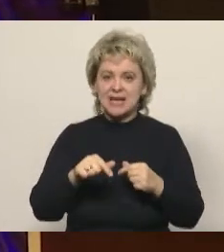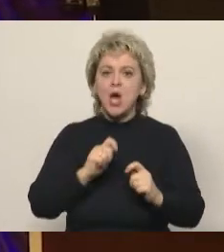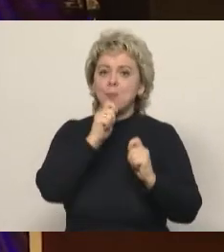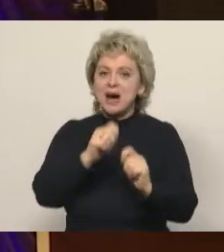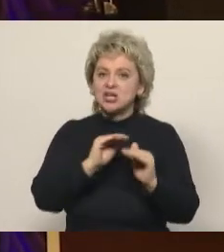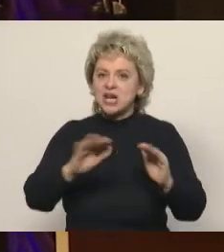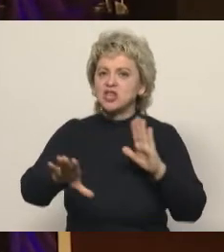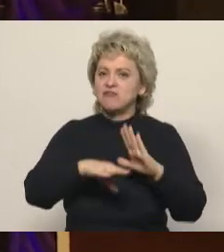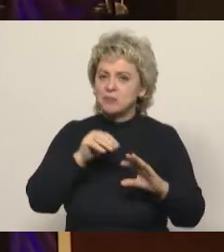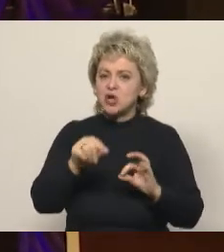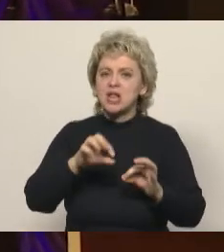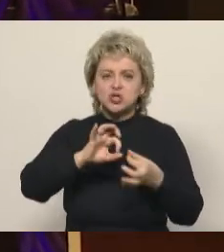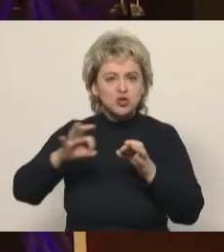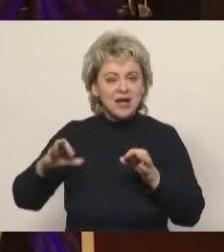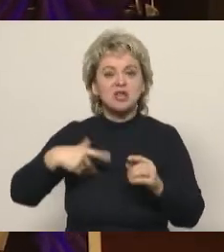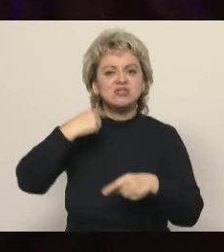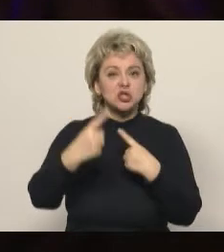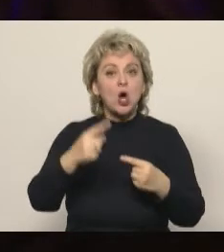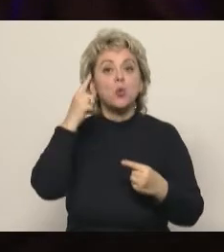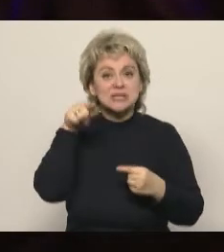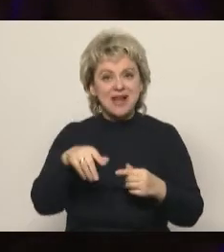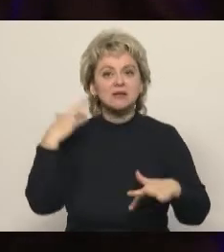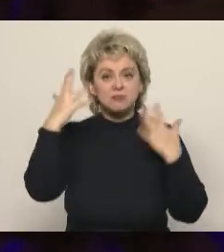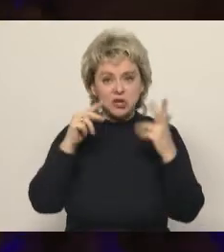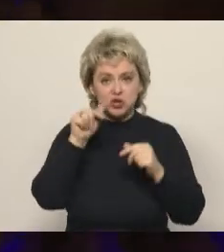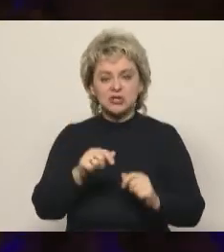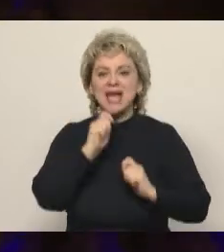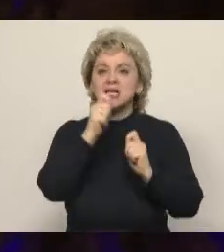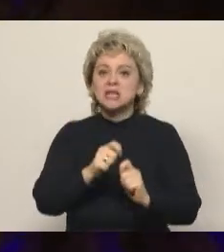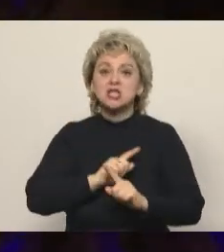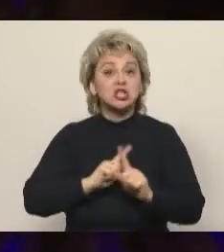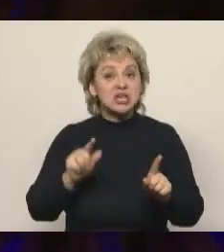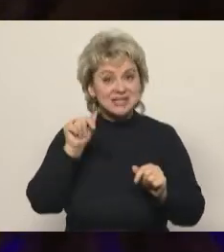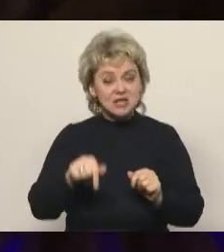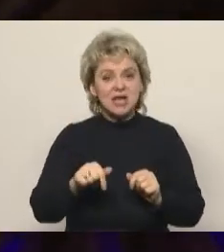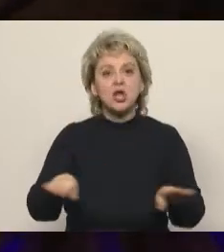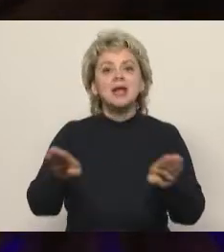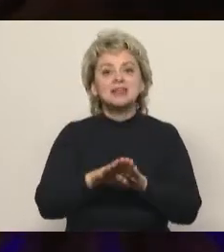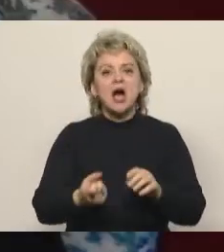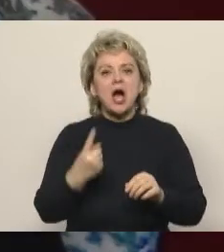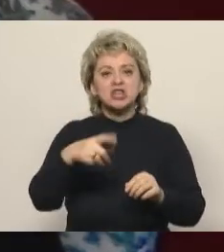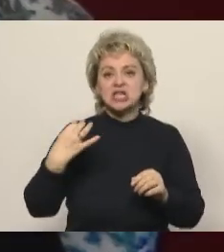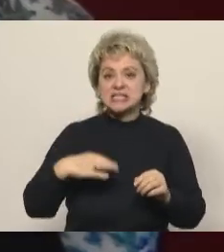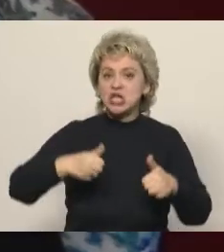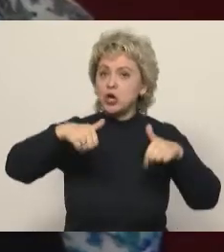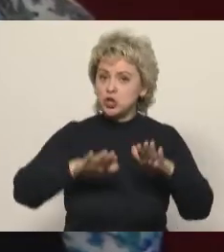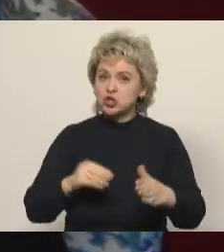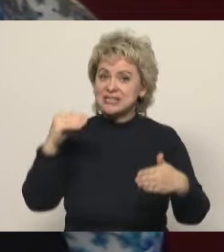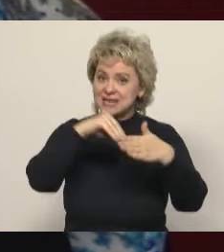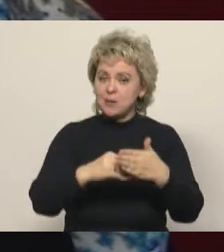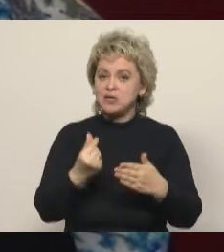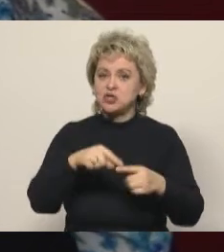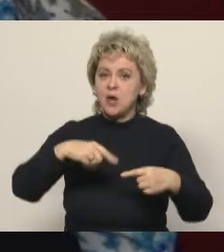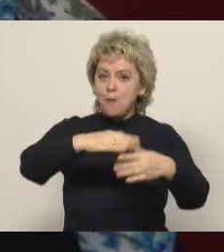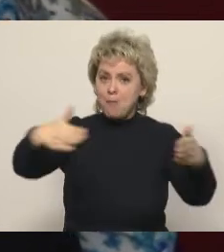Подарки детям выбирал тщательно и всегда угадывал мечты. И дарил нестандартно. Так однажды сыновья решили скопить деньги